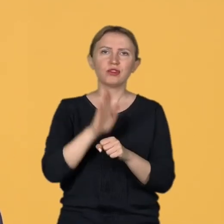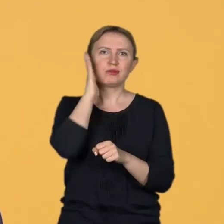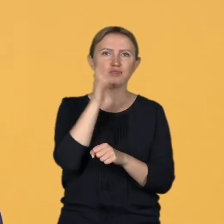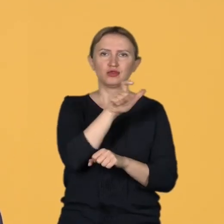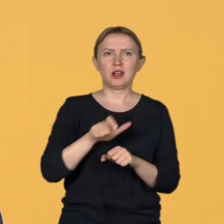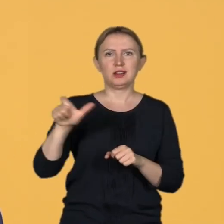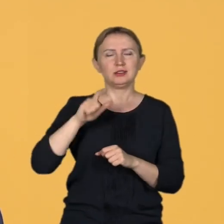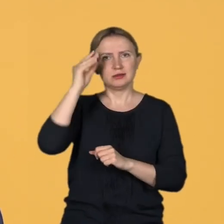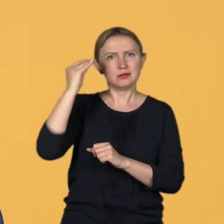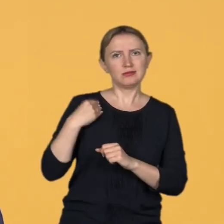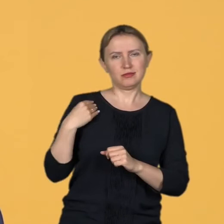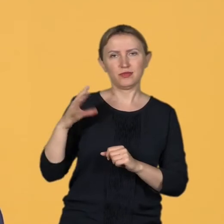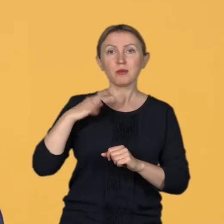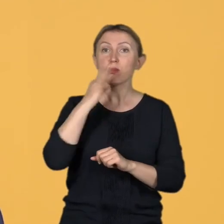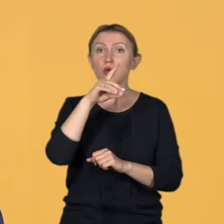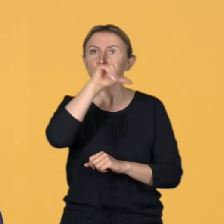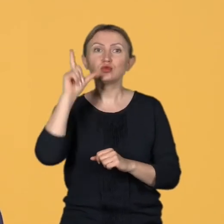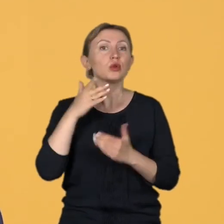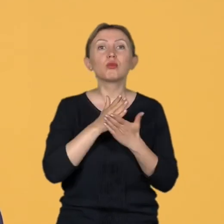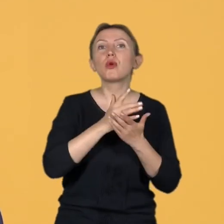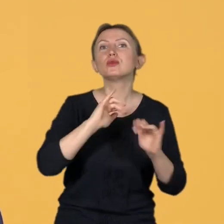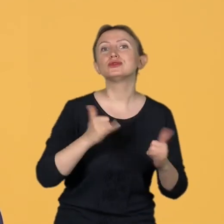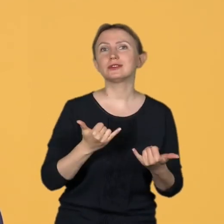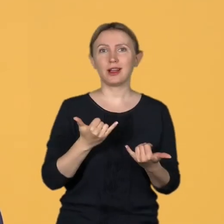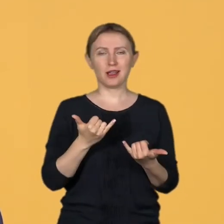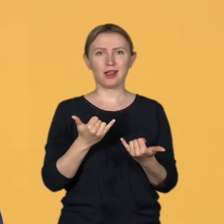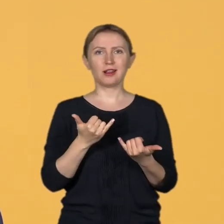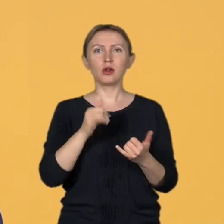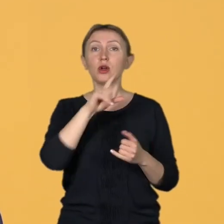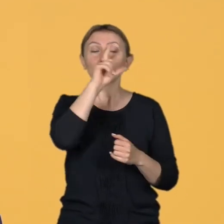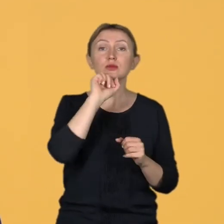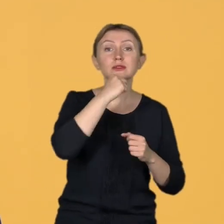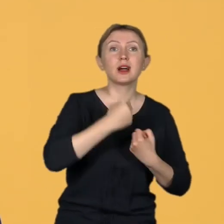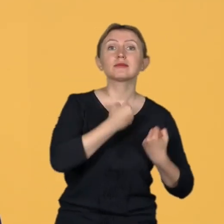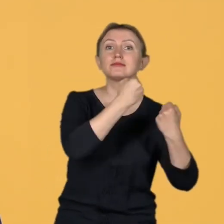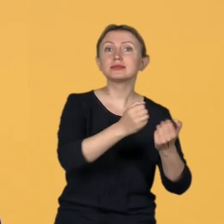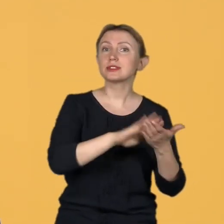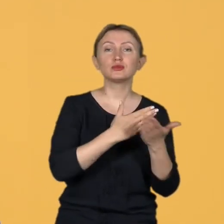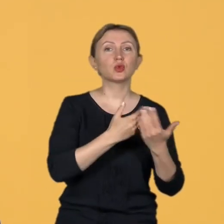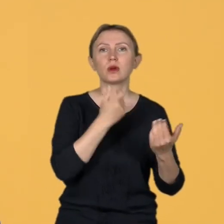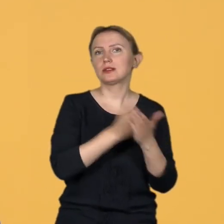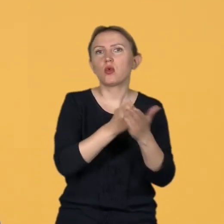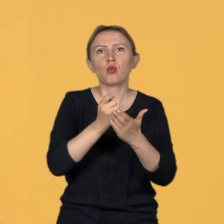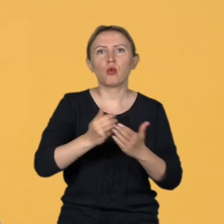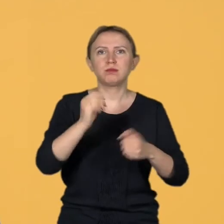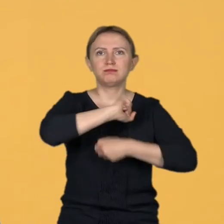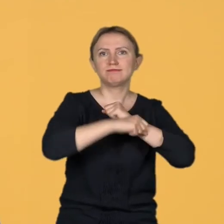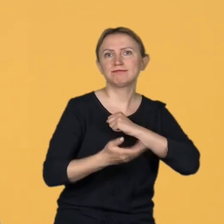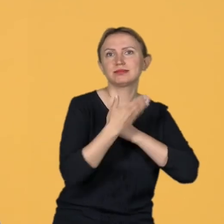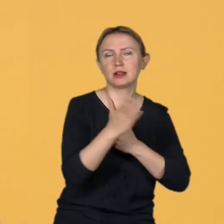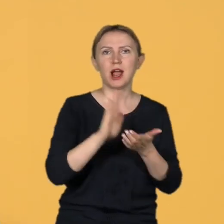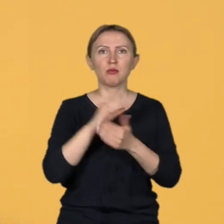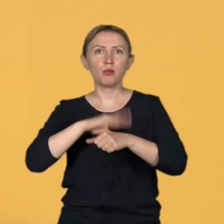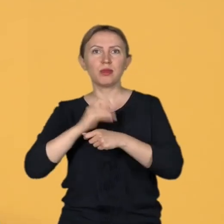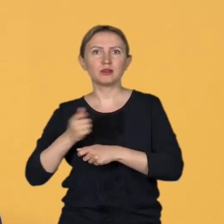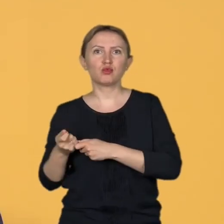mieszkańcy sami się do nas zgłaszali, tak na przykład młodzi ludzie, jak mogą pomóc, seniorom w dostarczaniu na przykład zakupów,